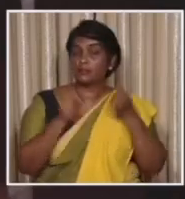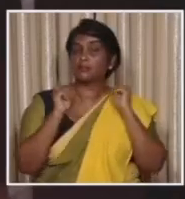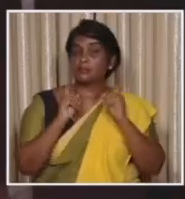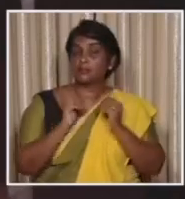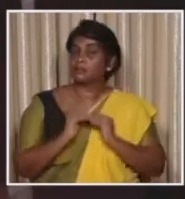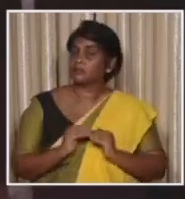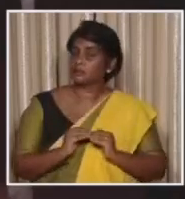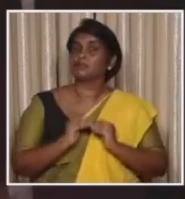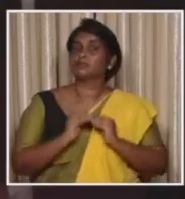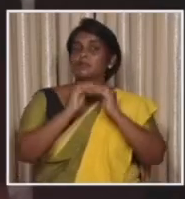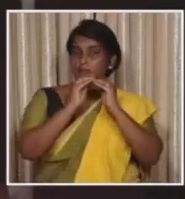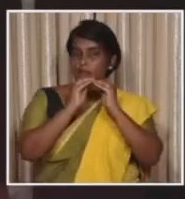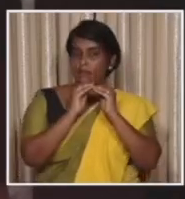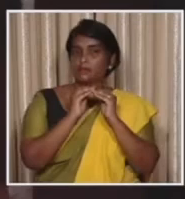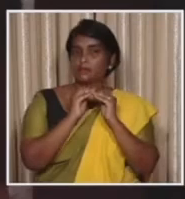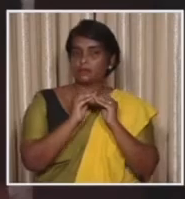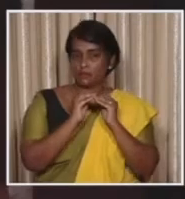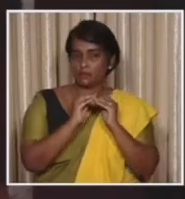ක්‍රීඩාව නංවන